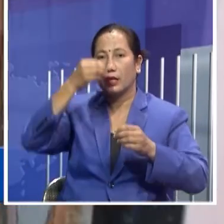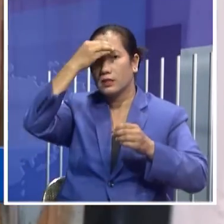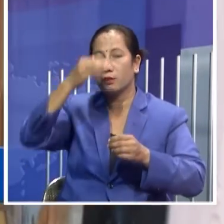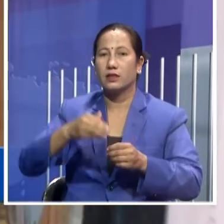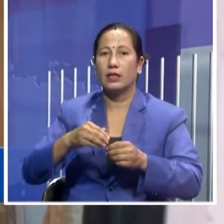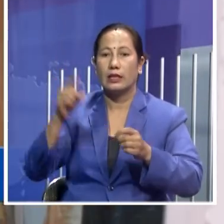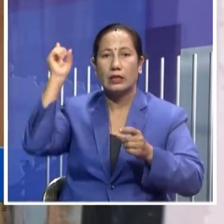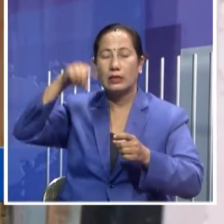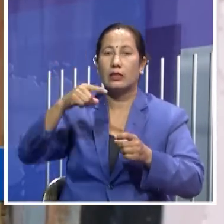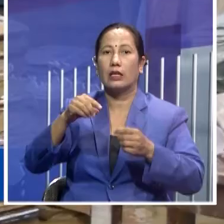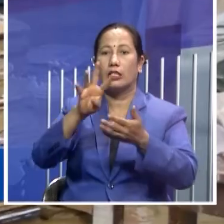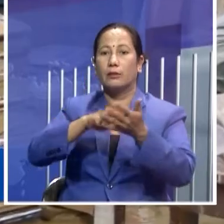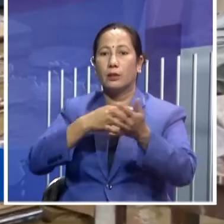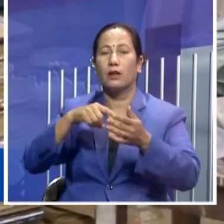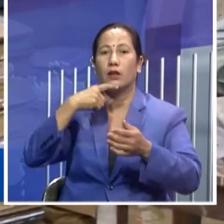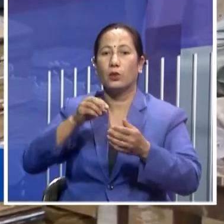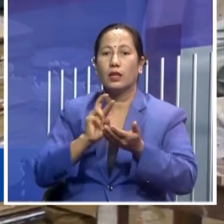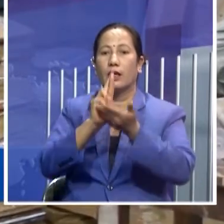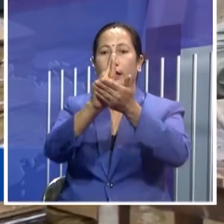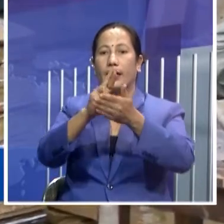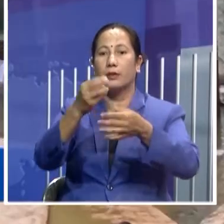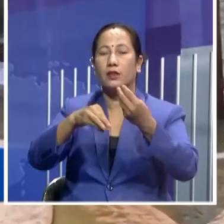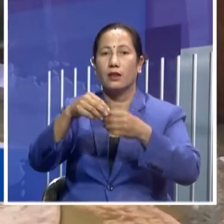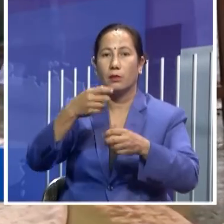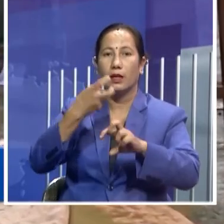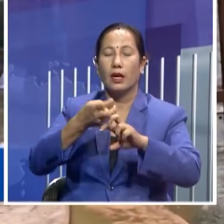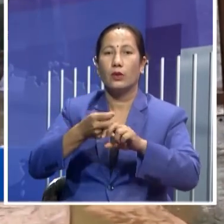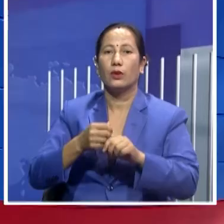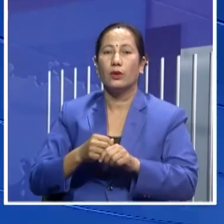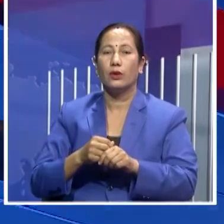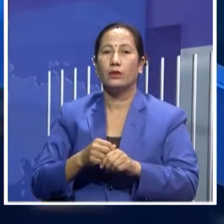समस्या। क्षतिको यकिन विवरण नहुँदा राहत वितरणमा कठिनाई।